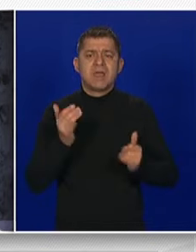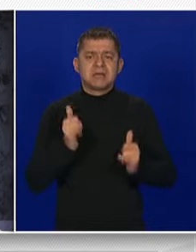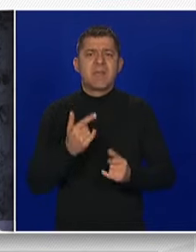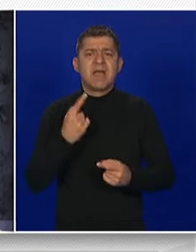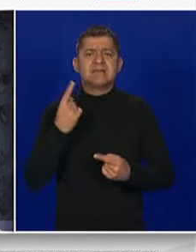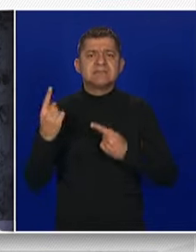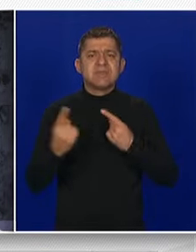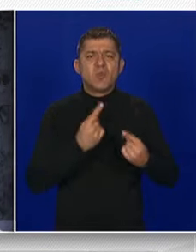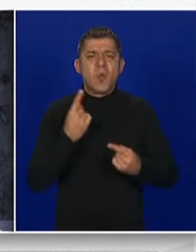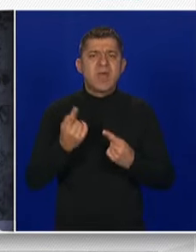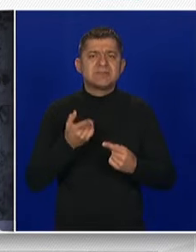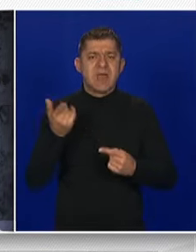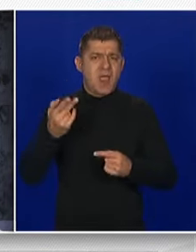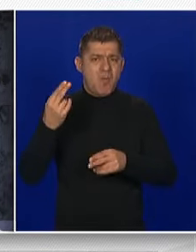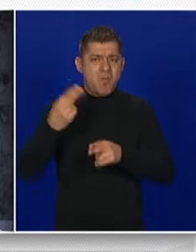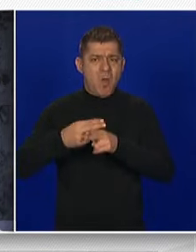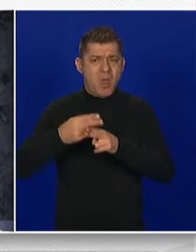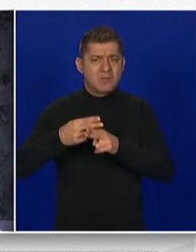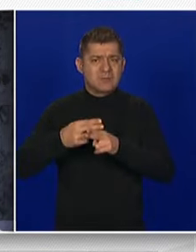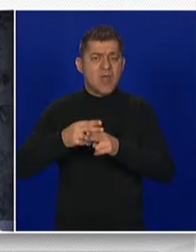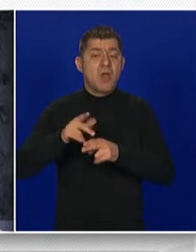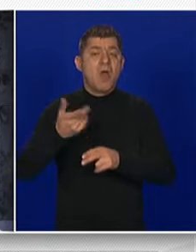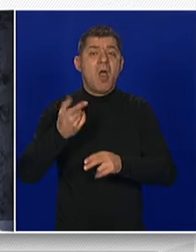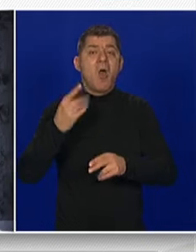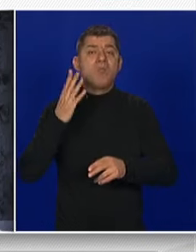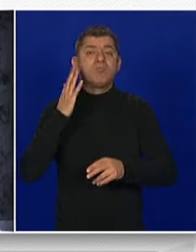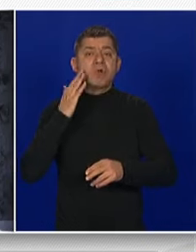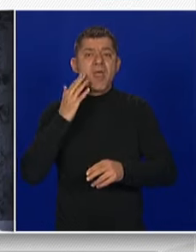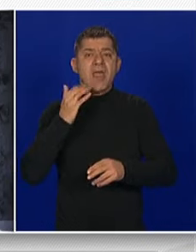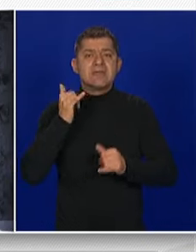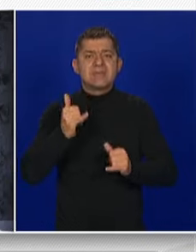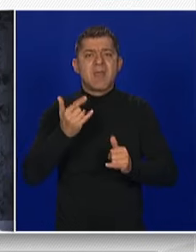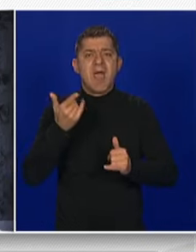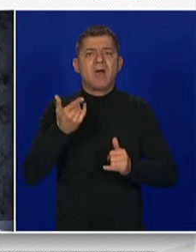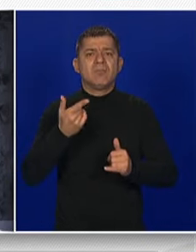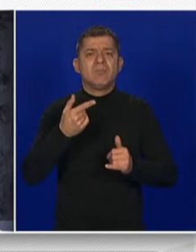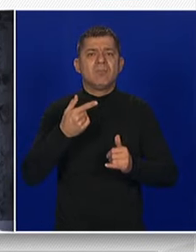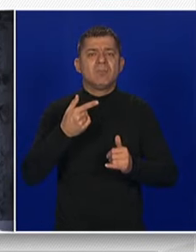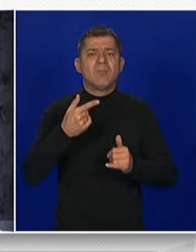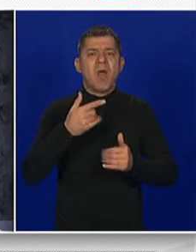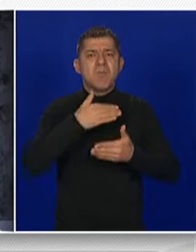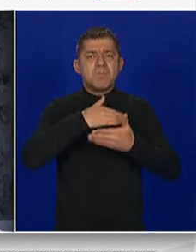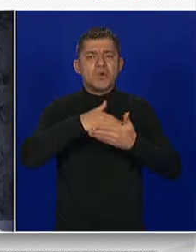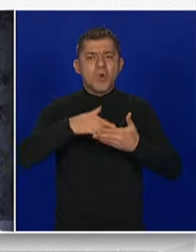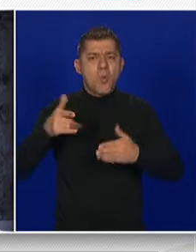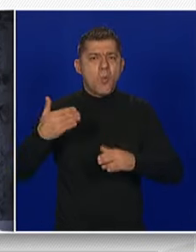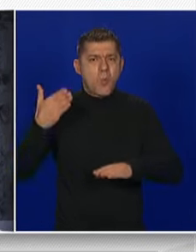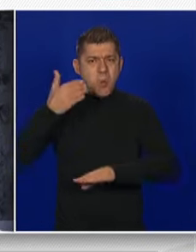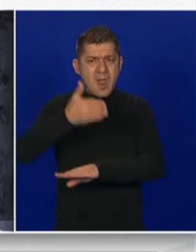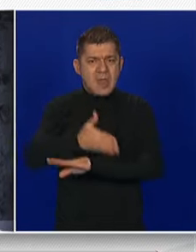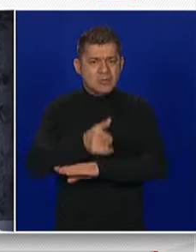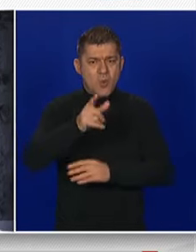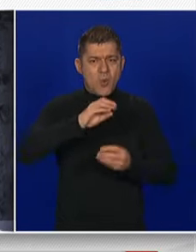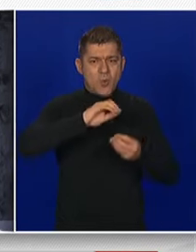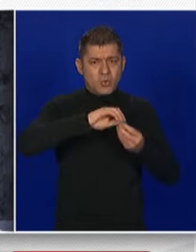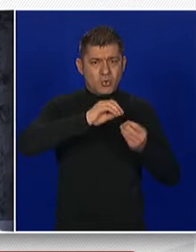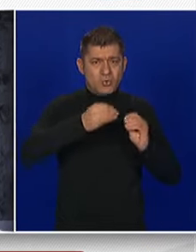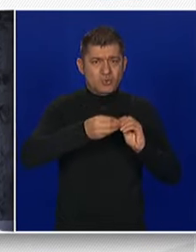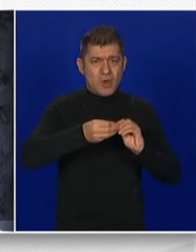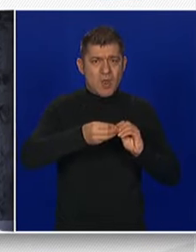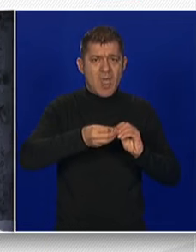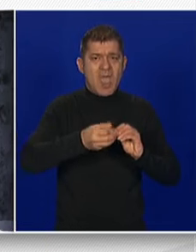što su brojke, prosječne brojke ulaska u trgovine u